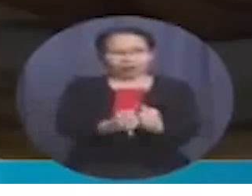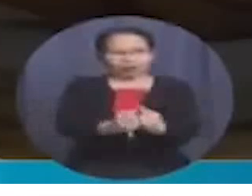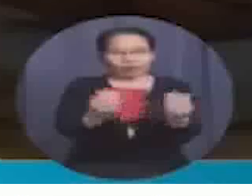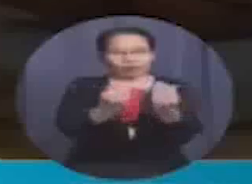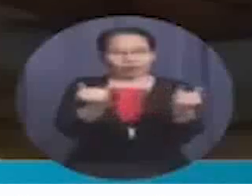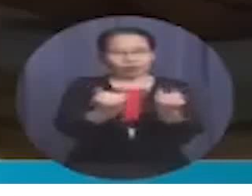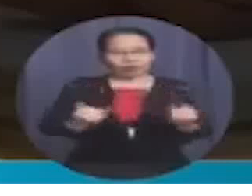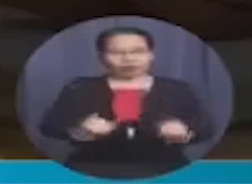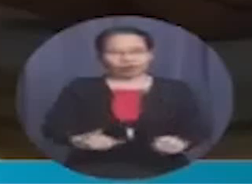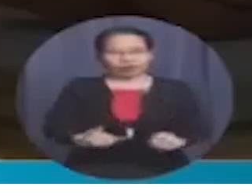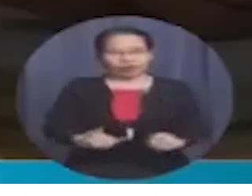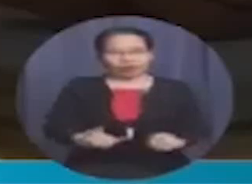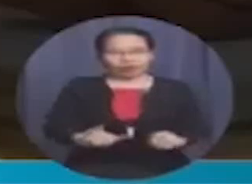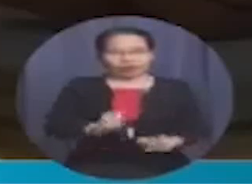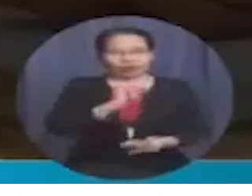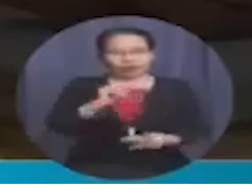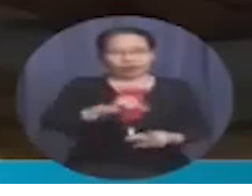Diyos-Diyusan? Meron ba? Wala.